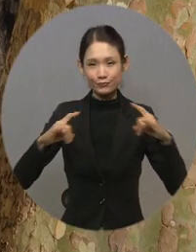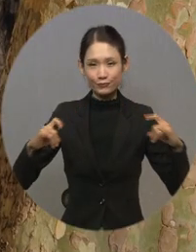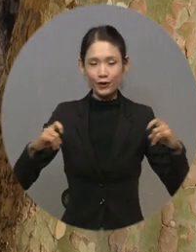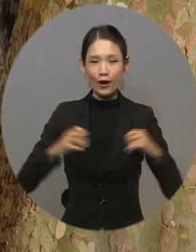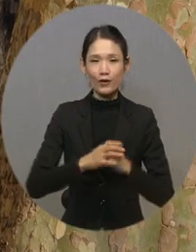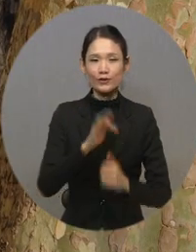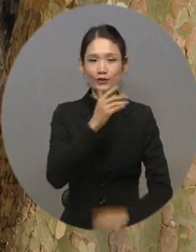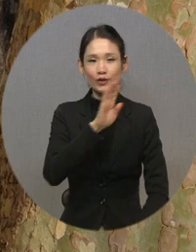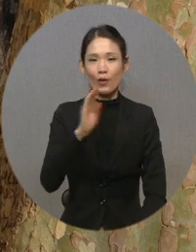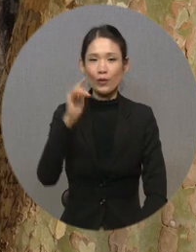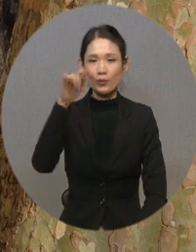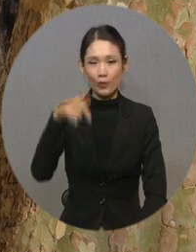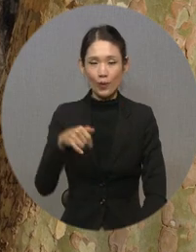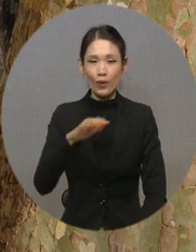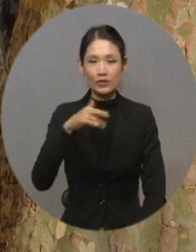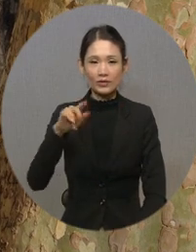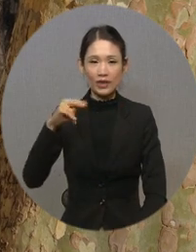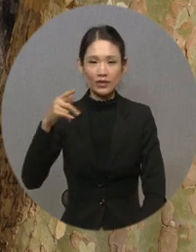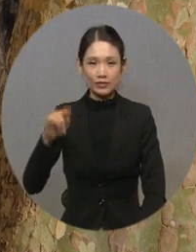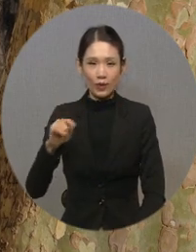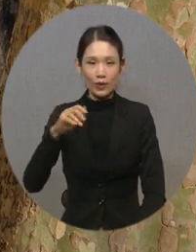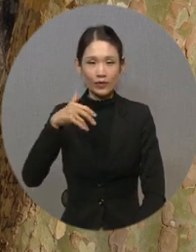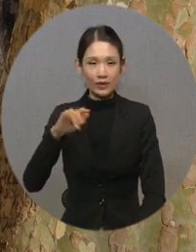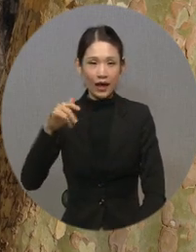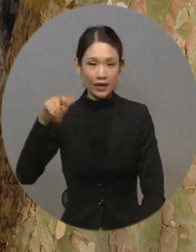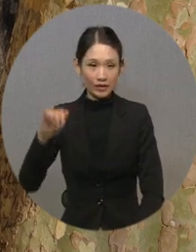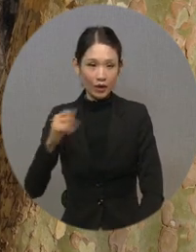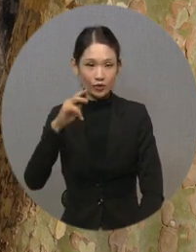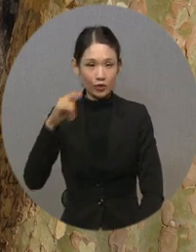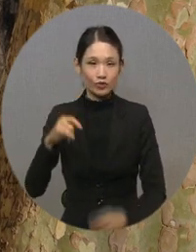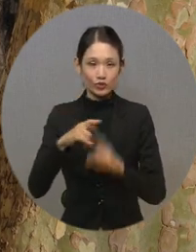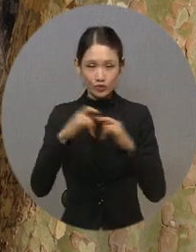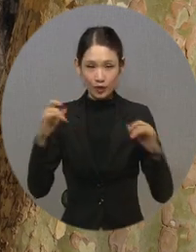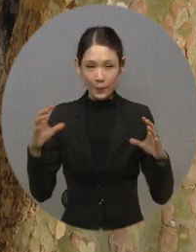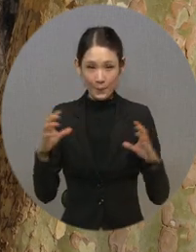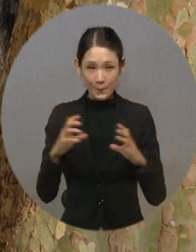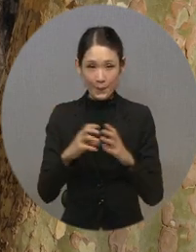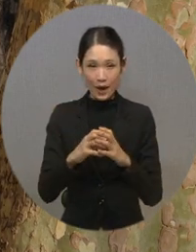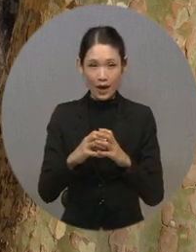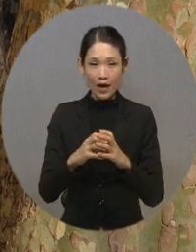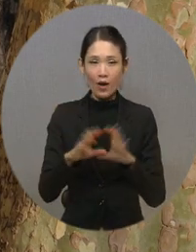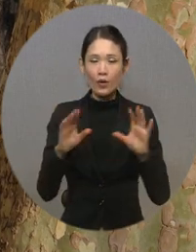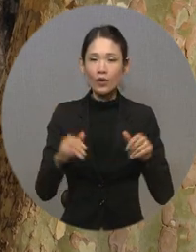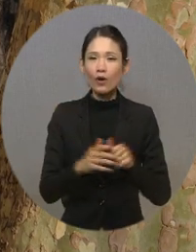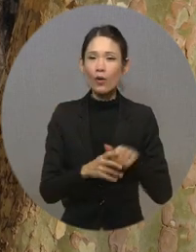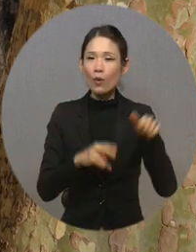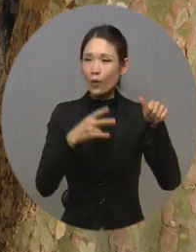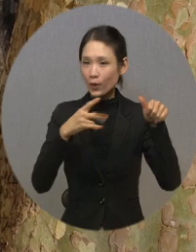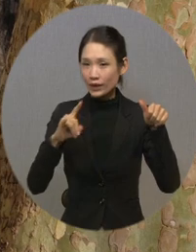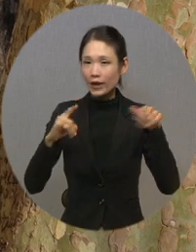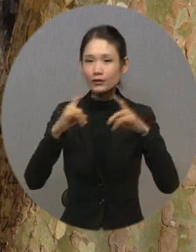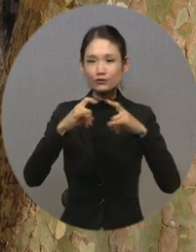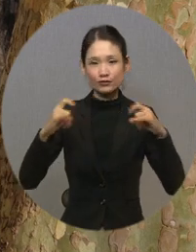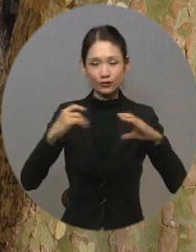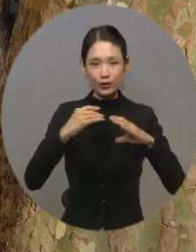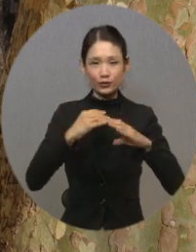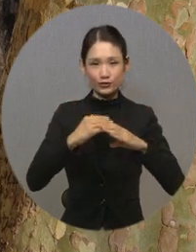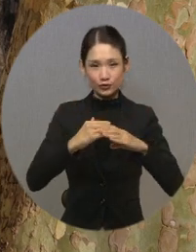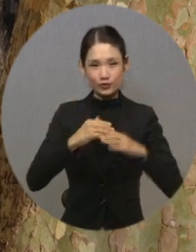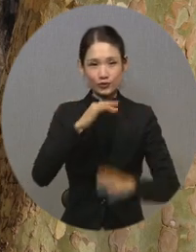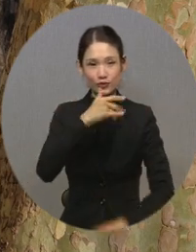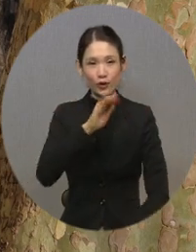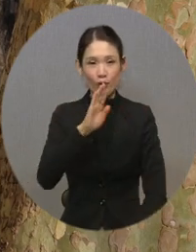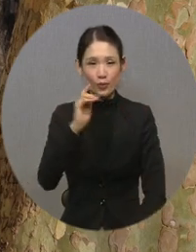경복궁, 창덕궁, 창경궁, 덕수궁, 경희궁까지 오늘 이 5대 궁궐 중 경복궁과